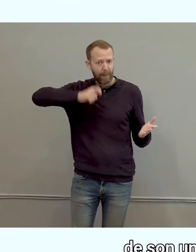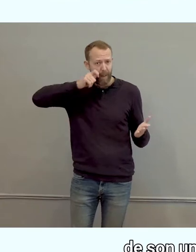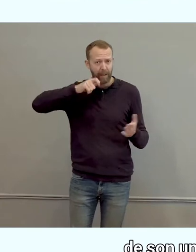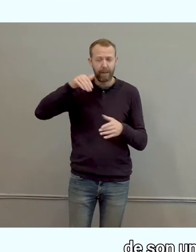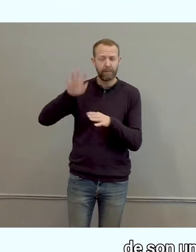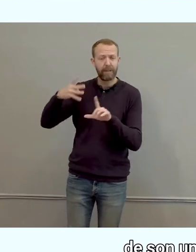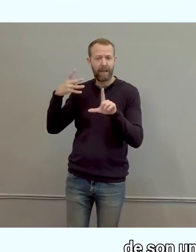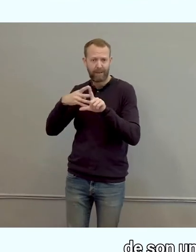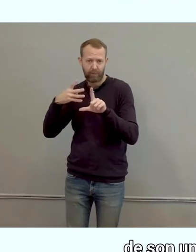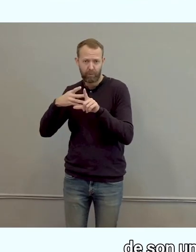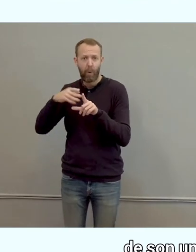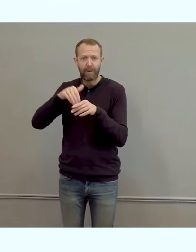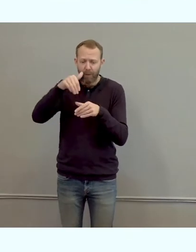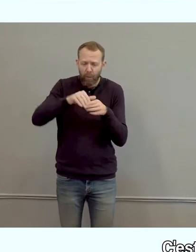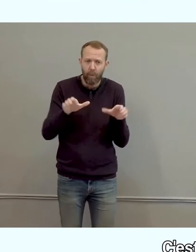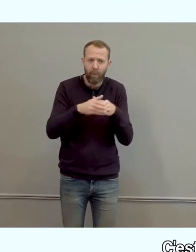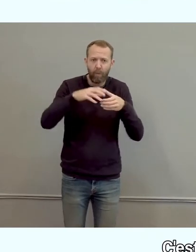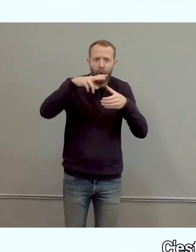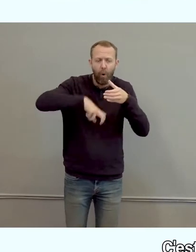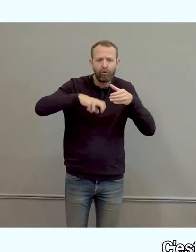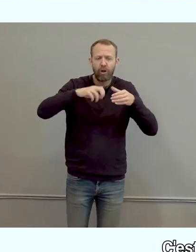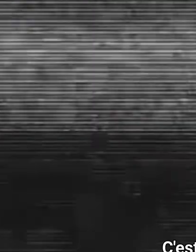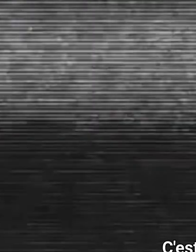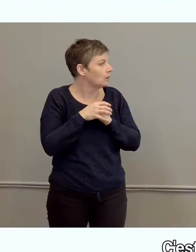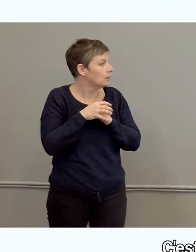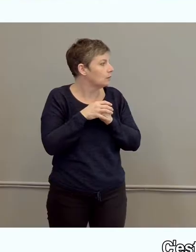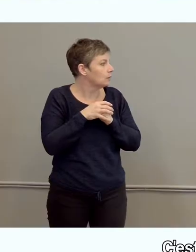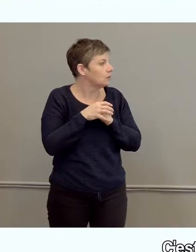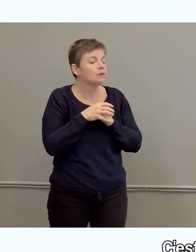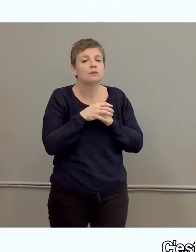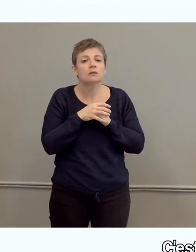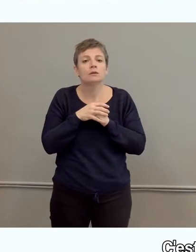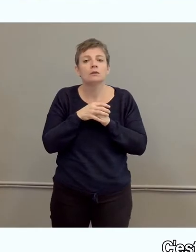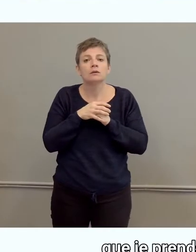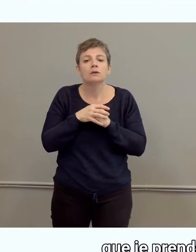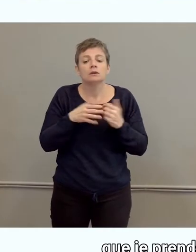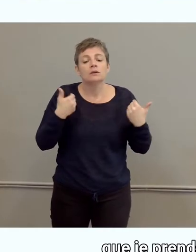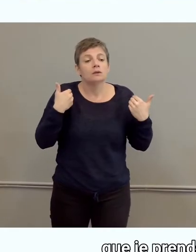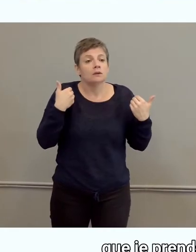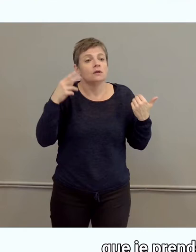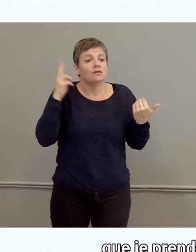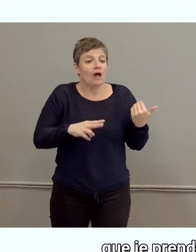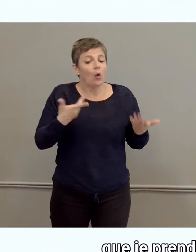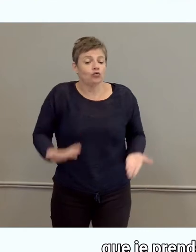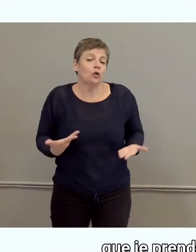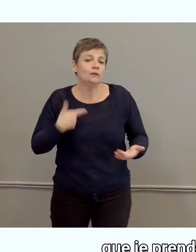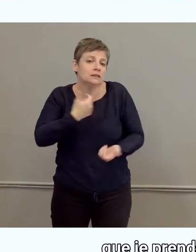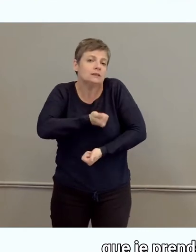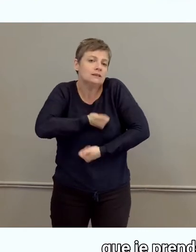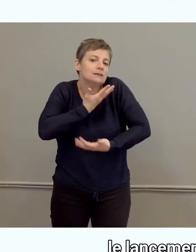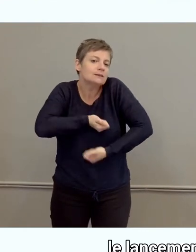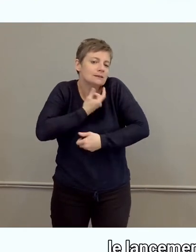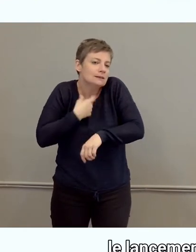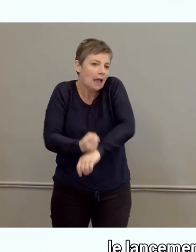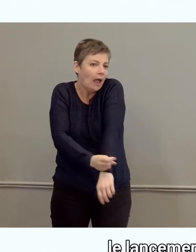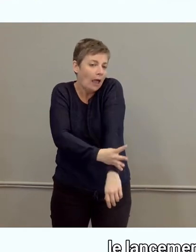et de son unité de recherche, le GRAP. C'est avec une vive émotion que je prends la parole aujourd'hui à